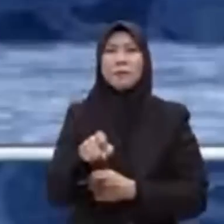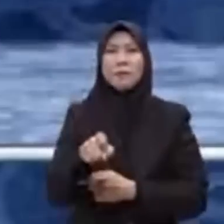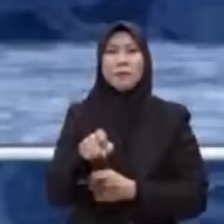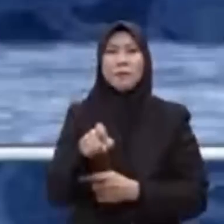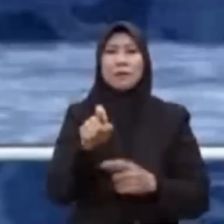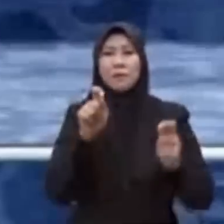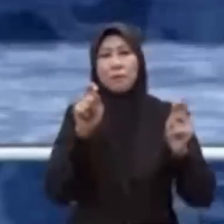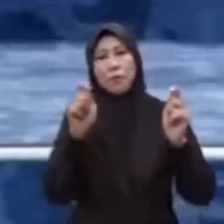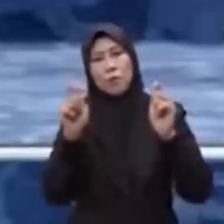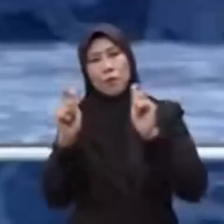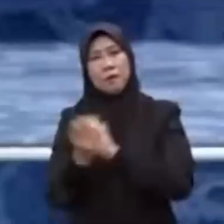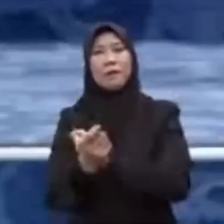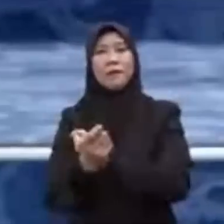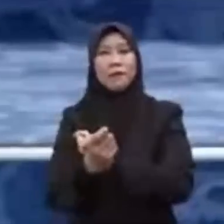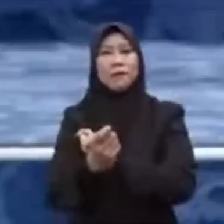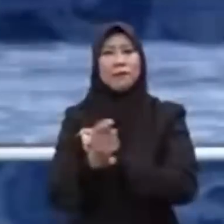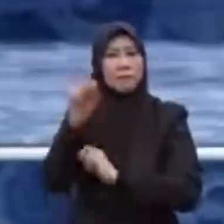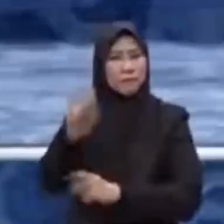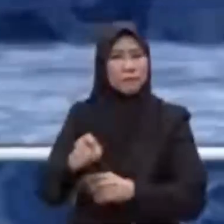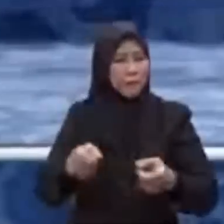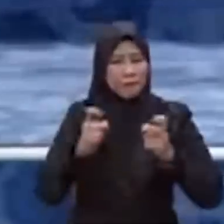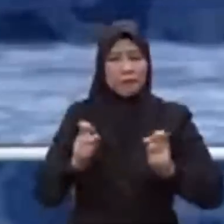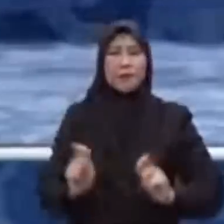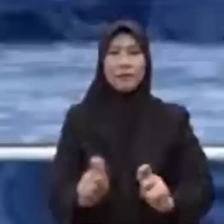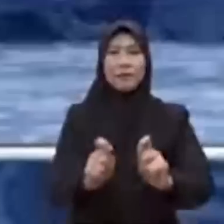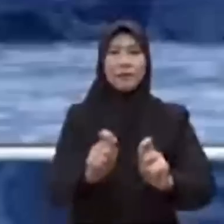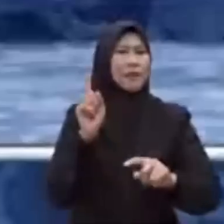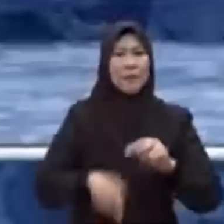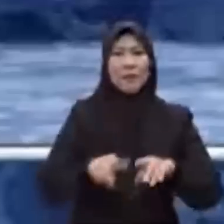lakukan pindahan dan Lakukan segera